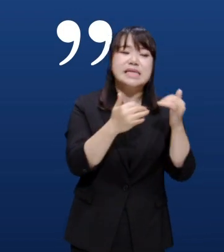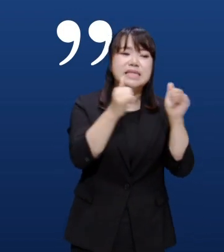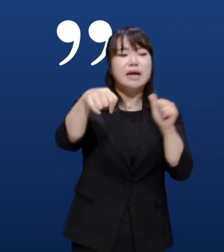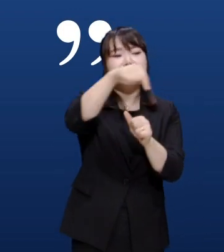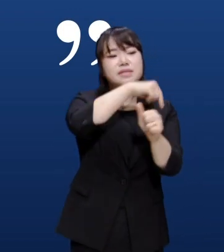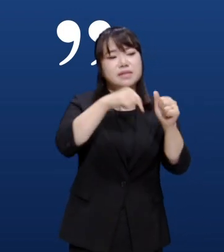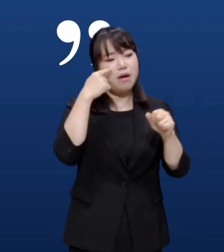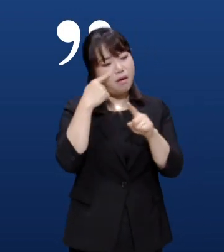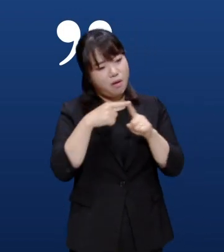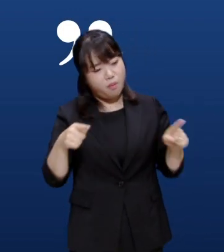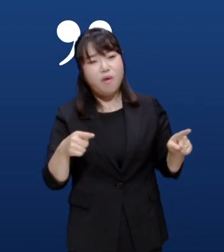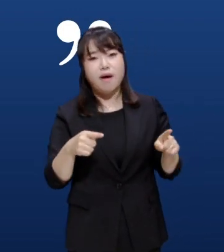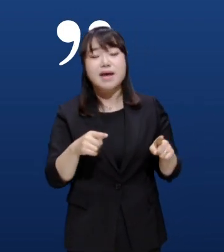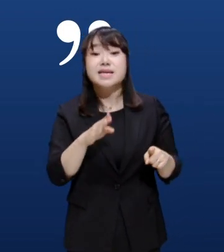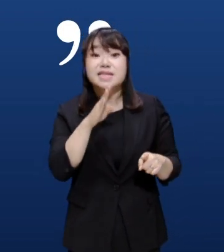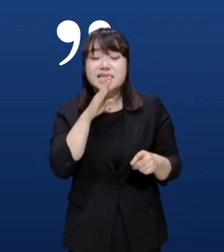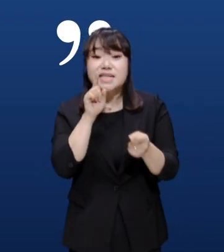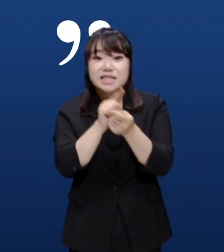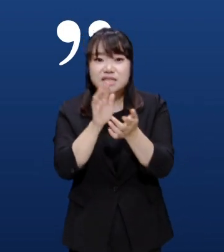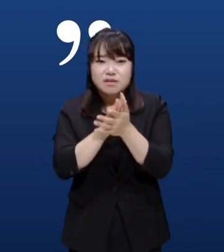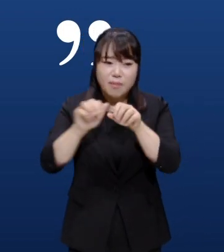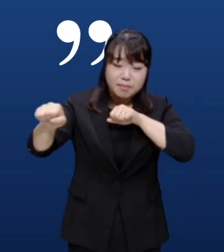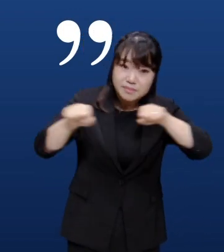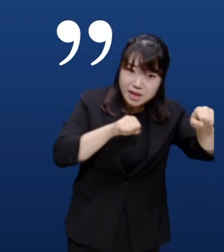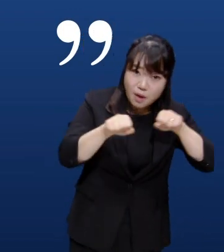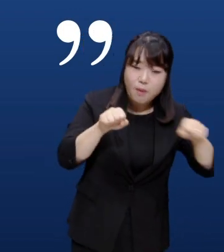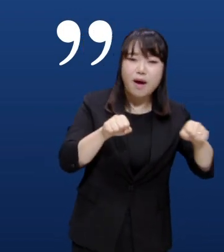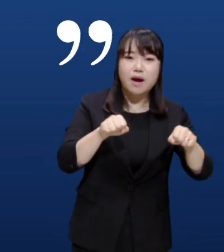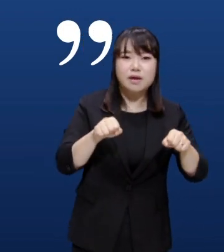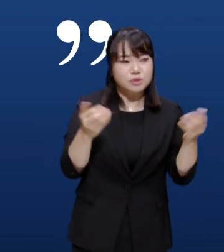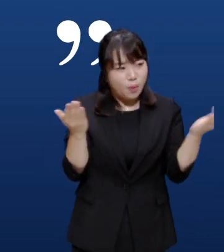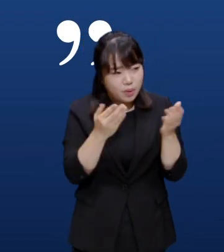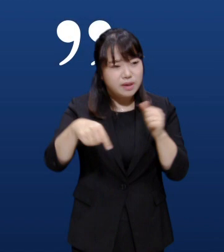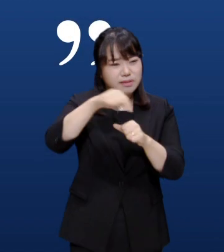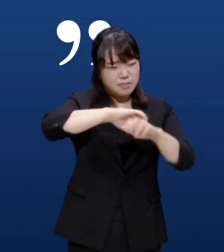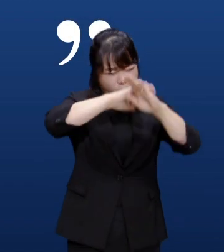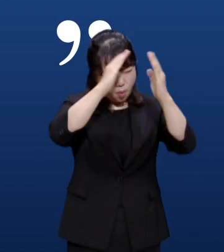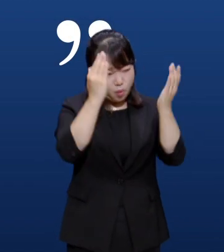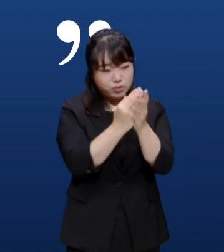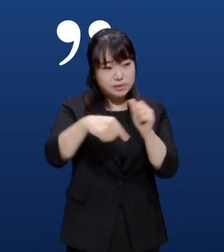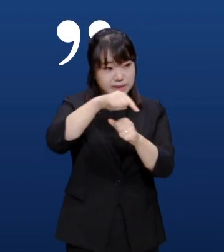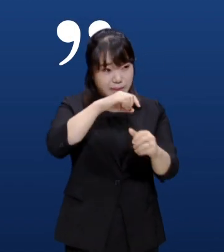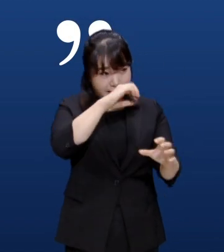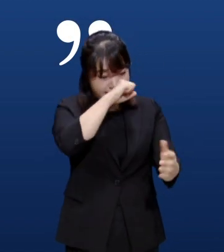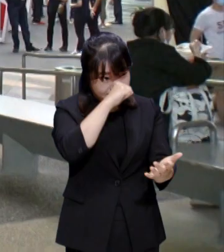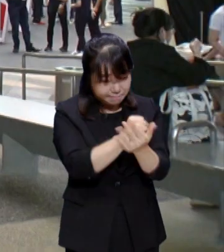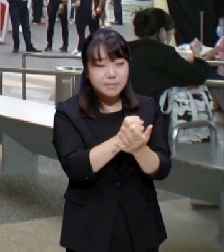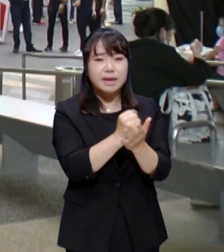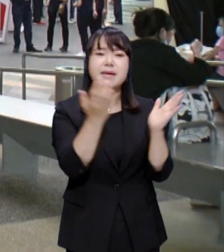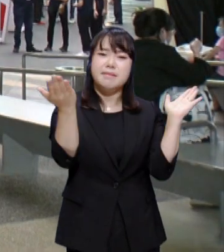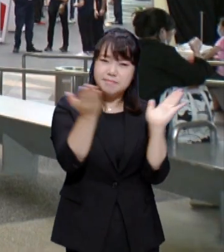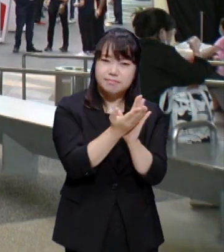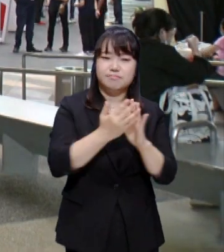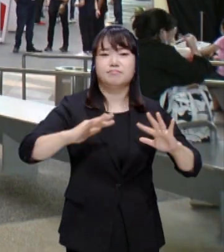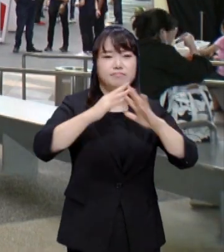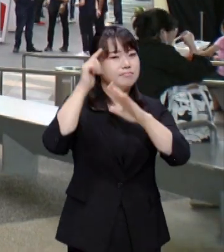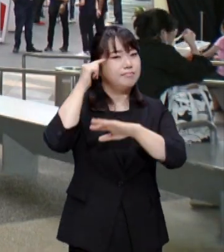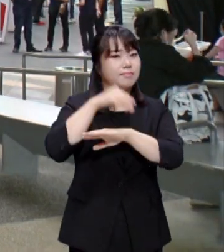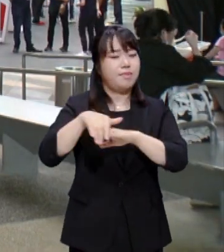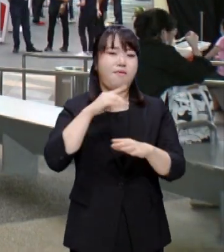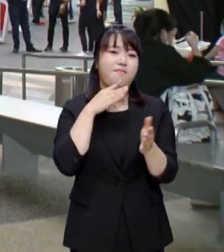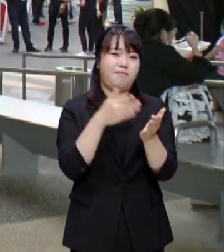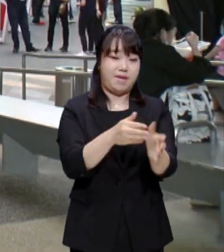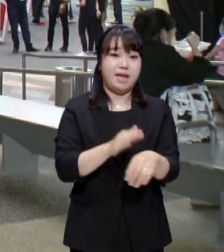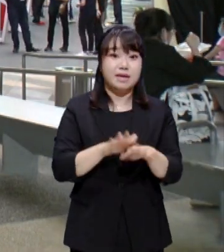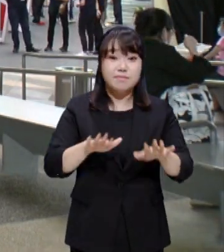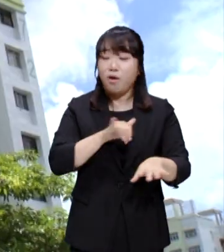고려해 하드웨어와 소프트웨어 모두를 완전히 탈바꿈시키겠다고 강조했습니다. 오 시장은 이번